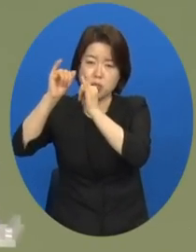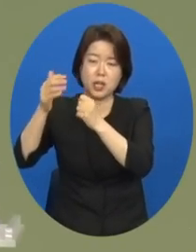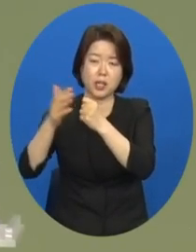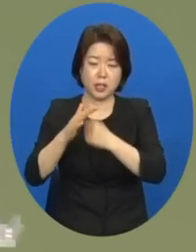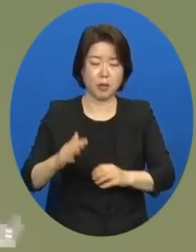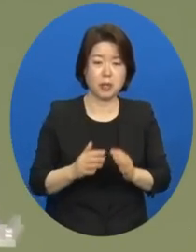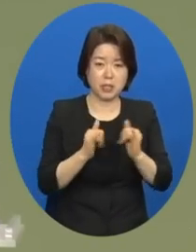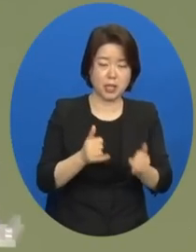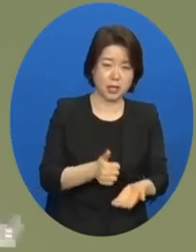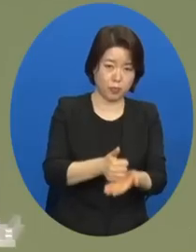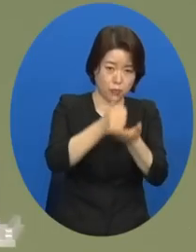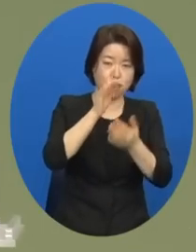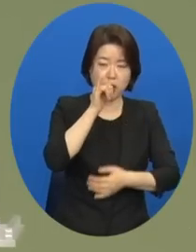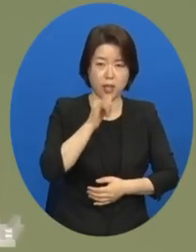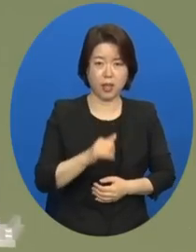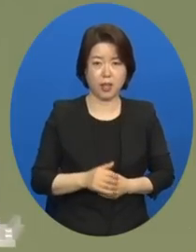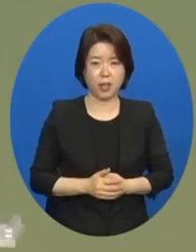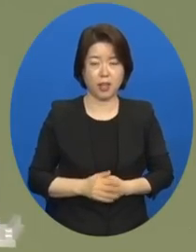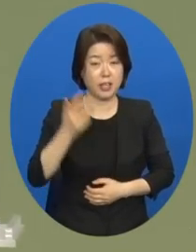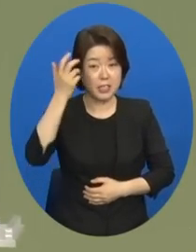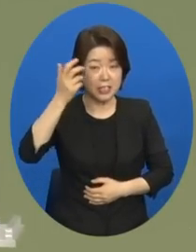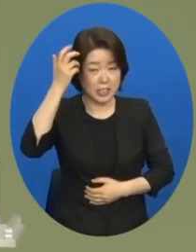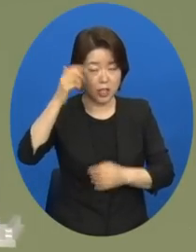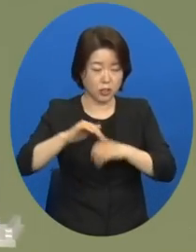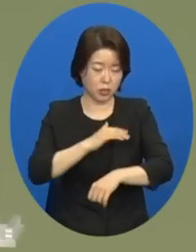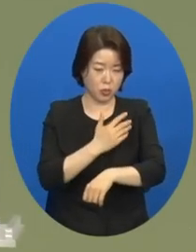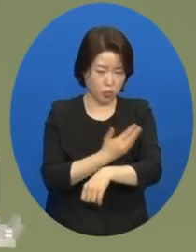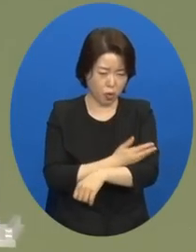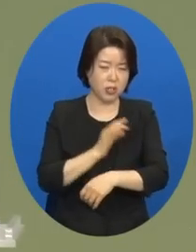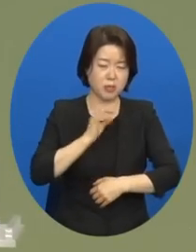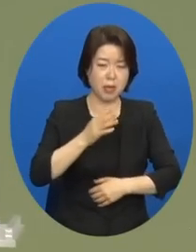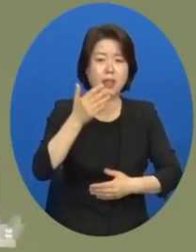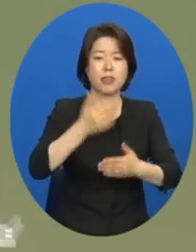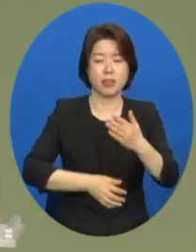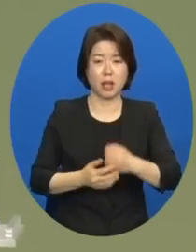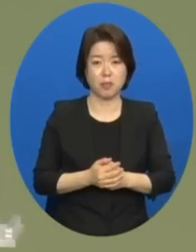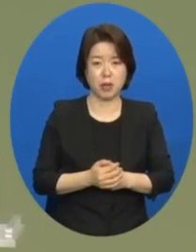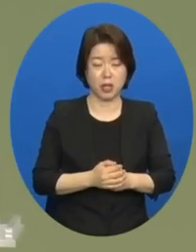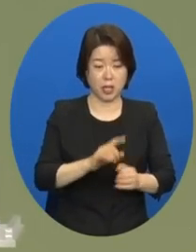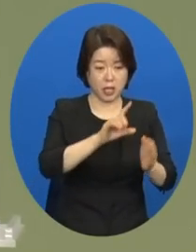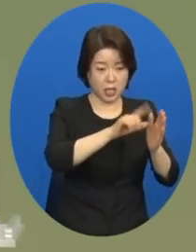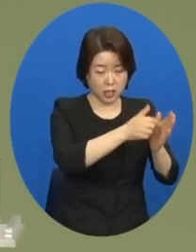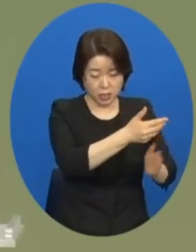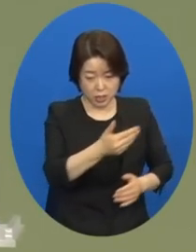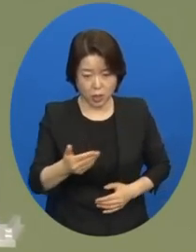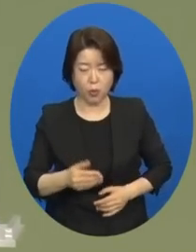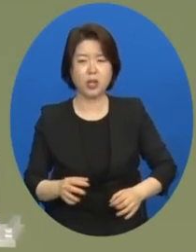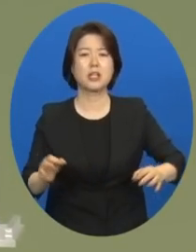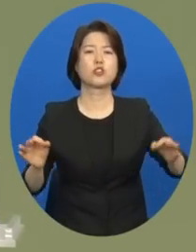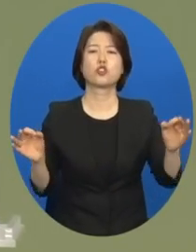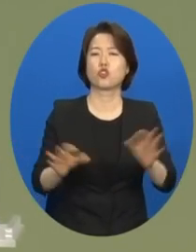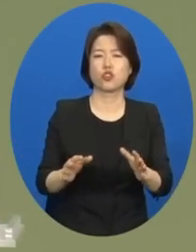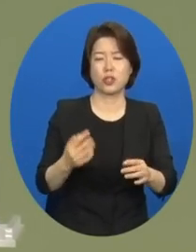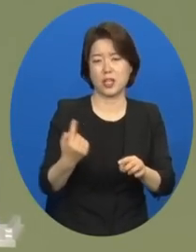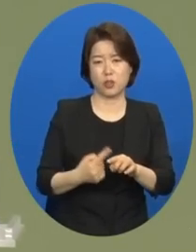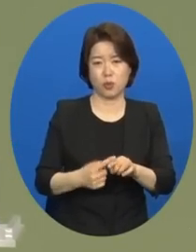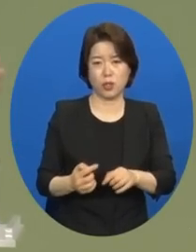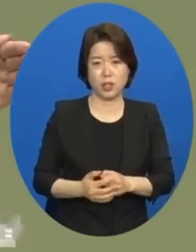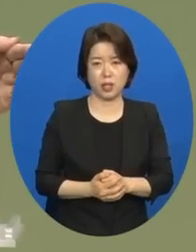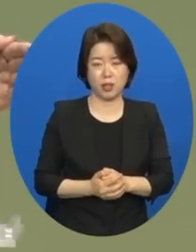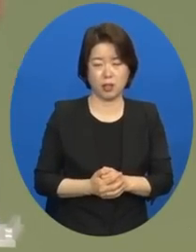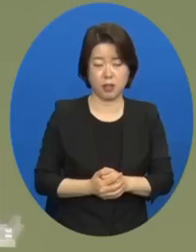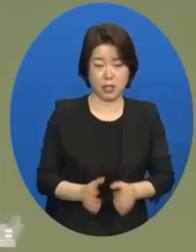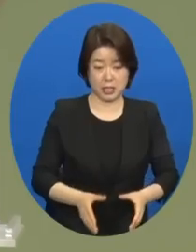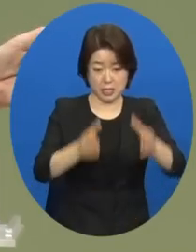였냐 아니냐만 남는 것이에요 그 세월이 흐르고 참으로 짧다는 거예요 우리 다 밑동 잘린